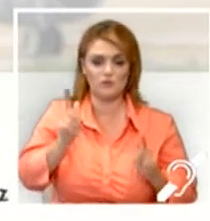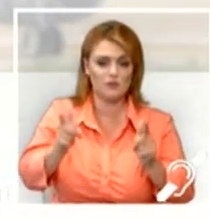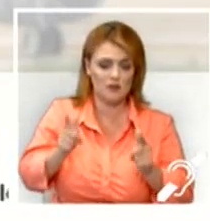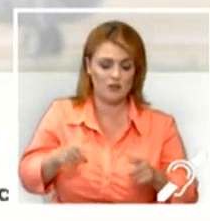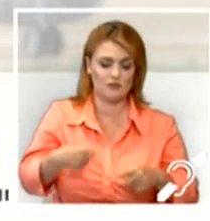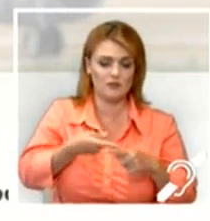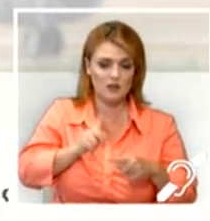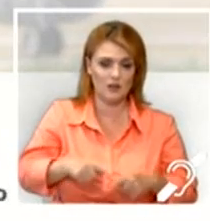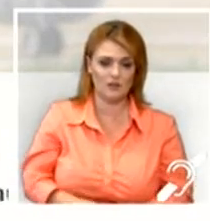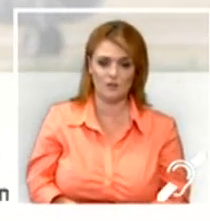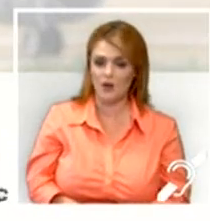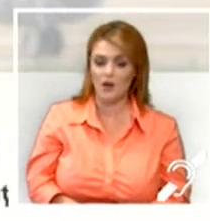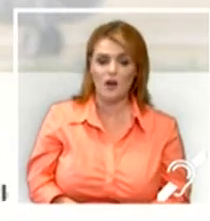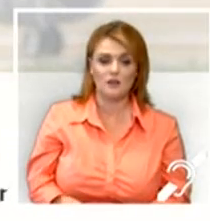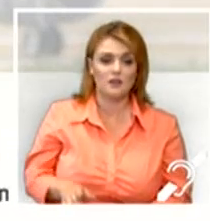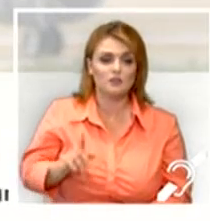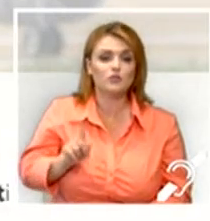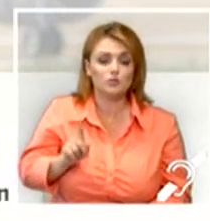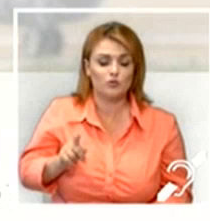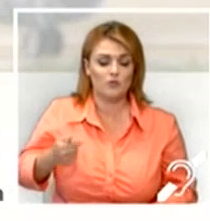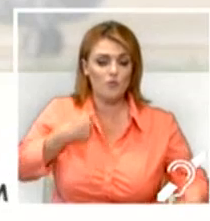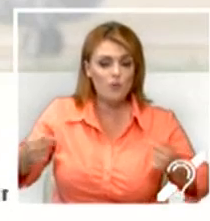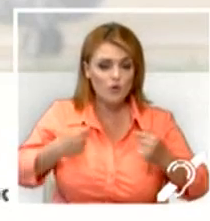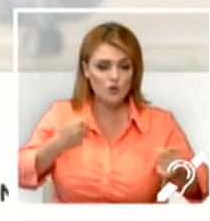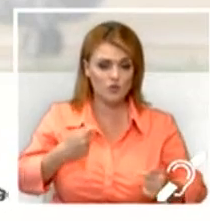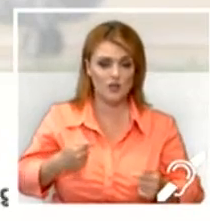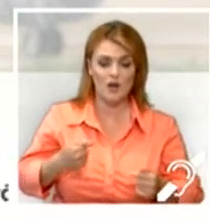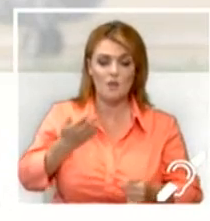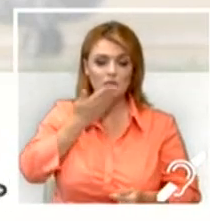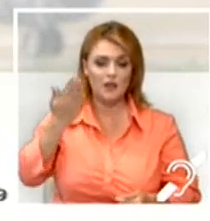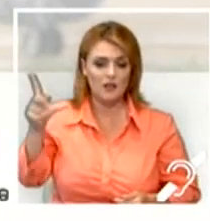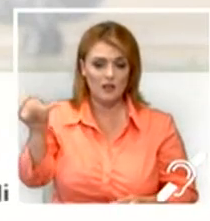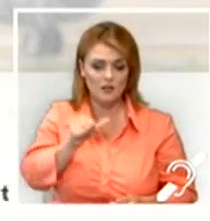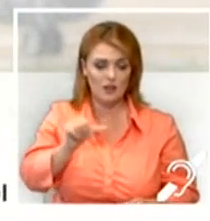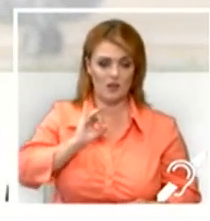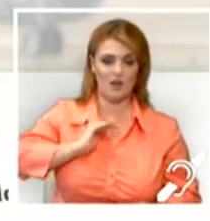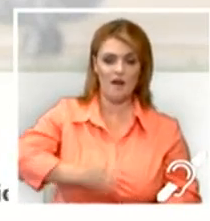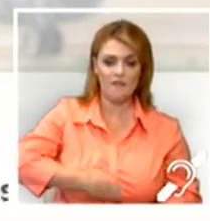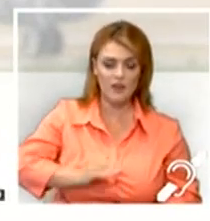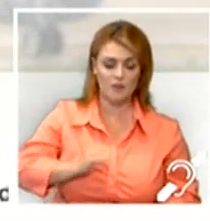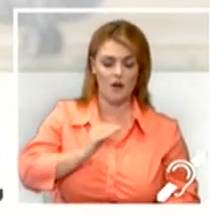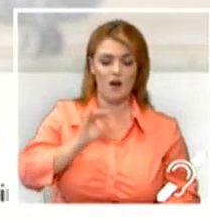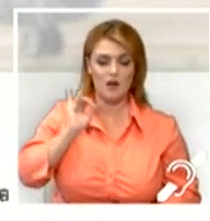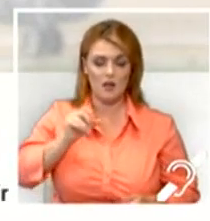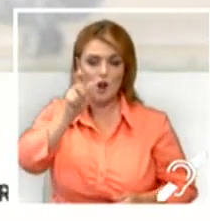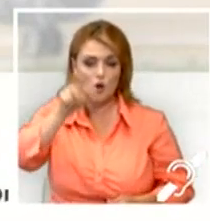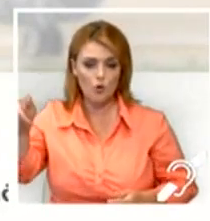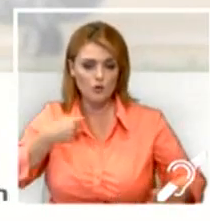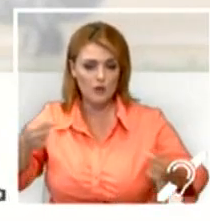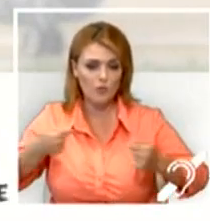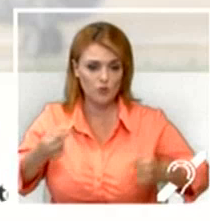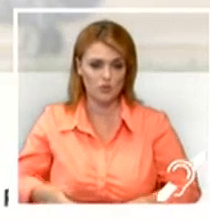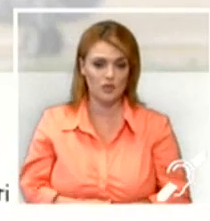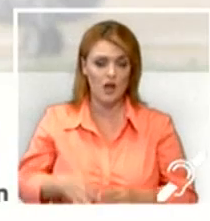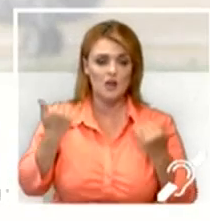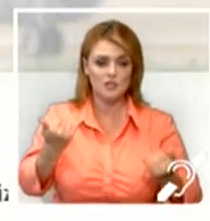o consecință inevitabilă a terorizării la care suntem supuși în ultimele săptămâni. Astăzi, 28 iulie, se rețin zborurile operate de